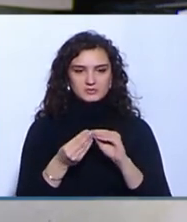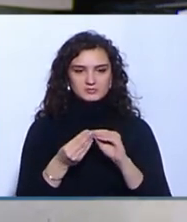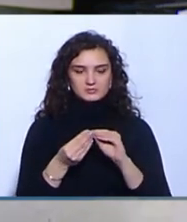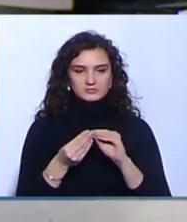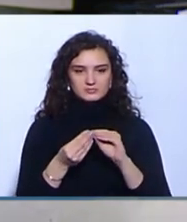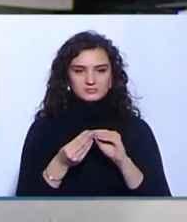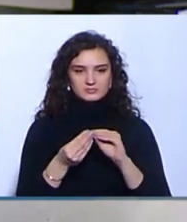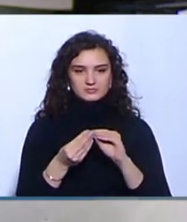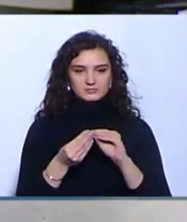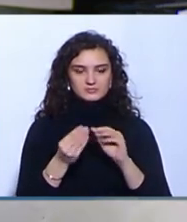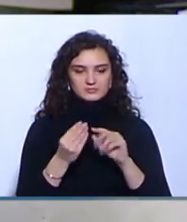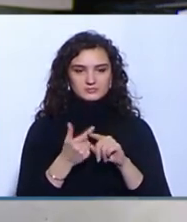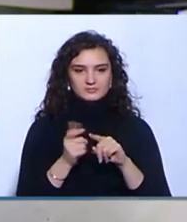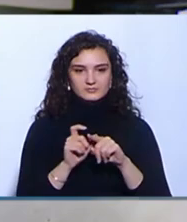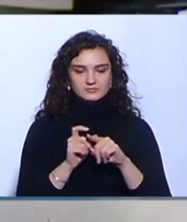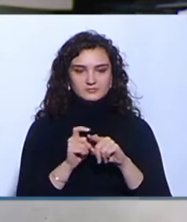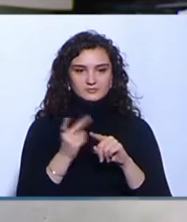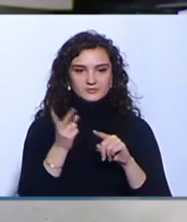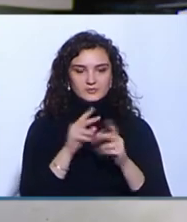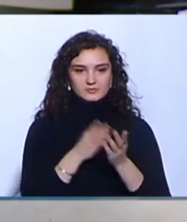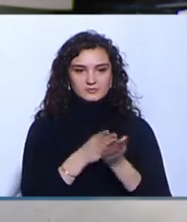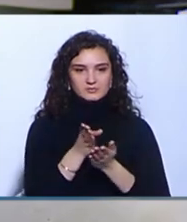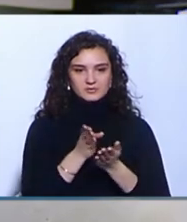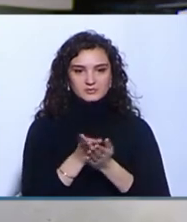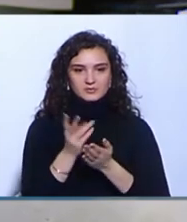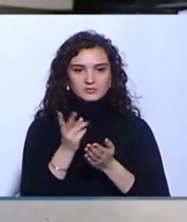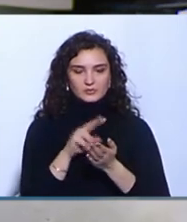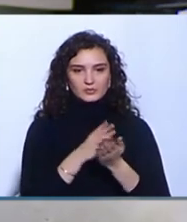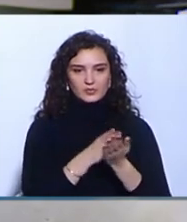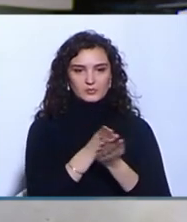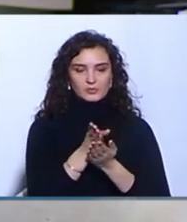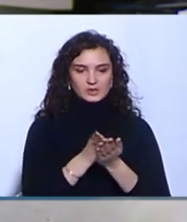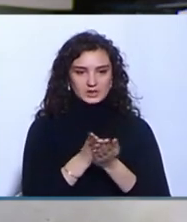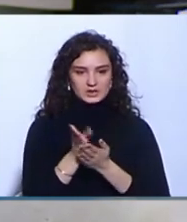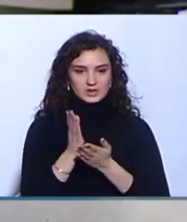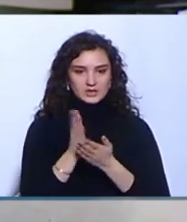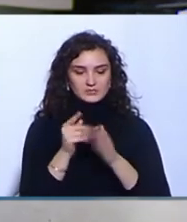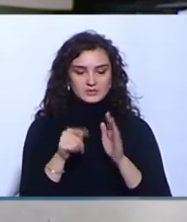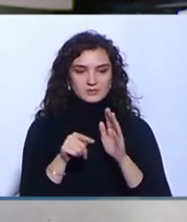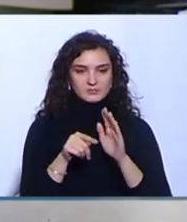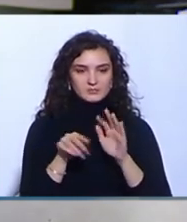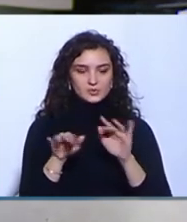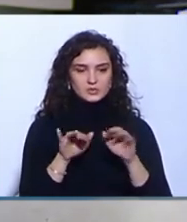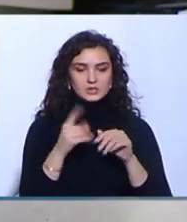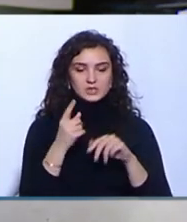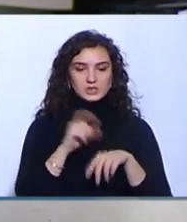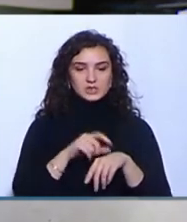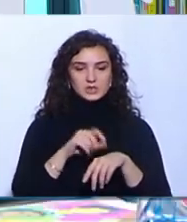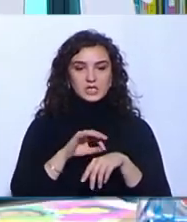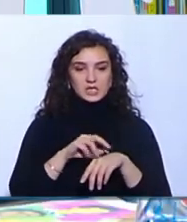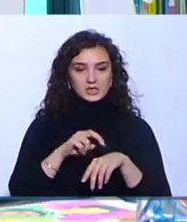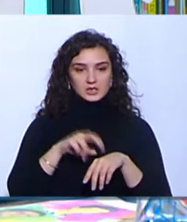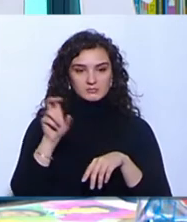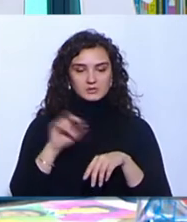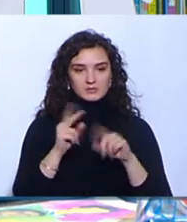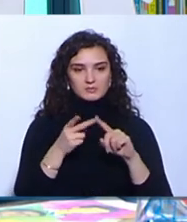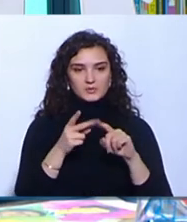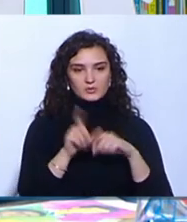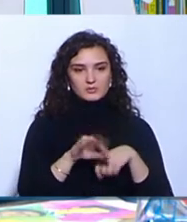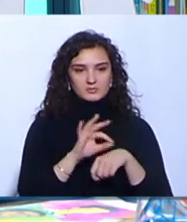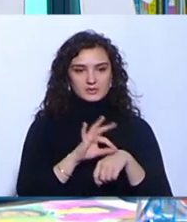ამიტომ ძალიან ორი მიმართულება აქვს, ორი კომპონენტი აქვს ამ პროცესს. ერთი არის ექიმი და მეორე არის პაციენტი,